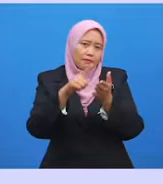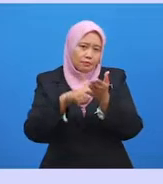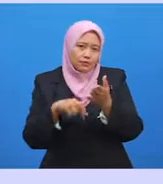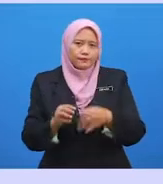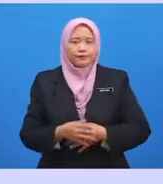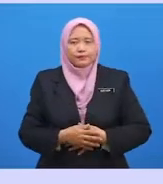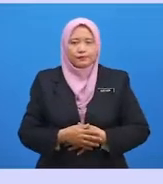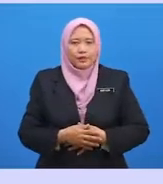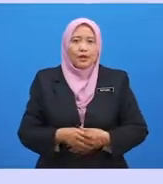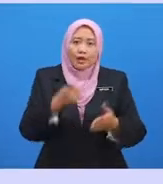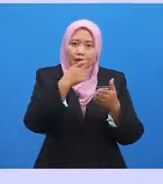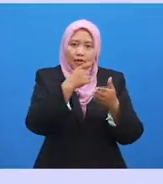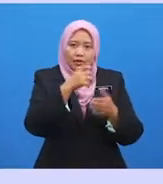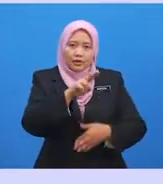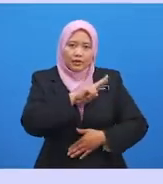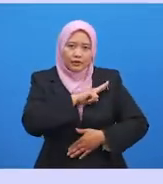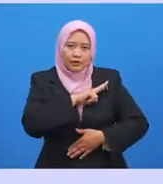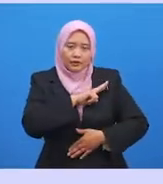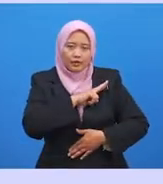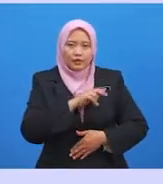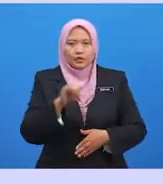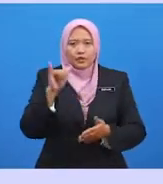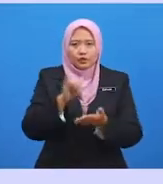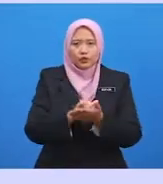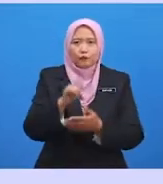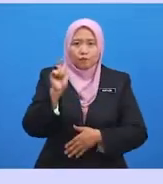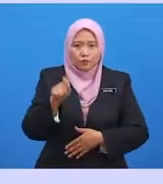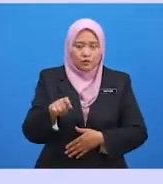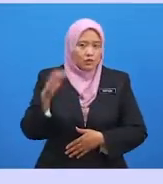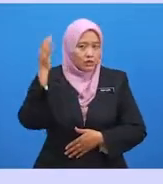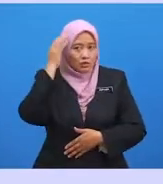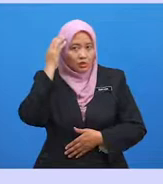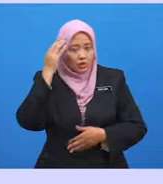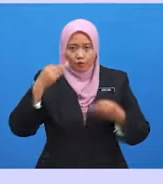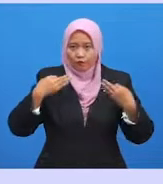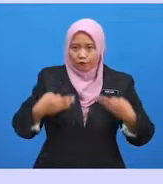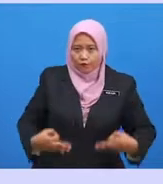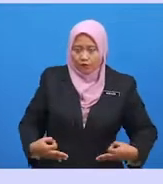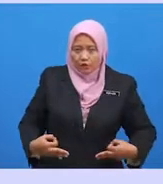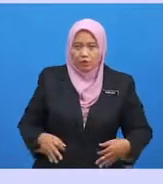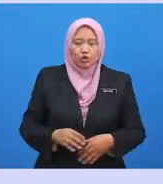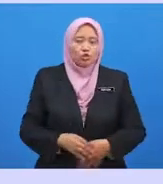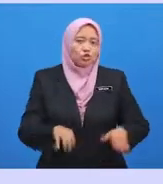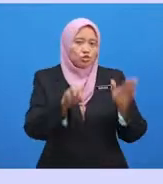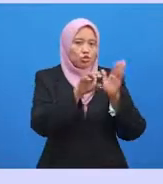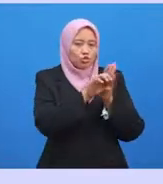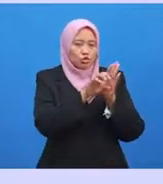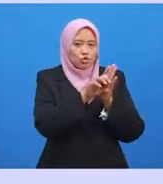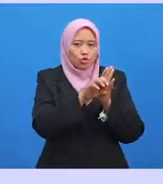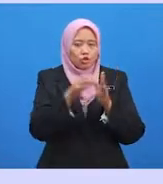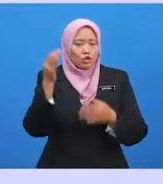mestilah HRT yang telah diketahui seperti kedudukan lokasi dan